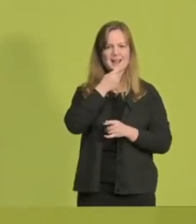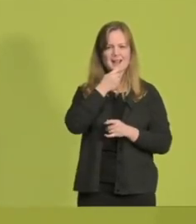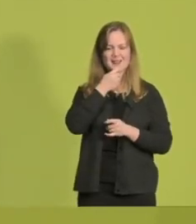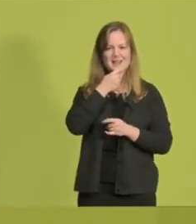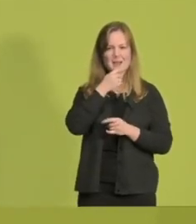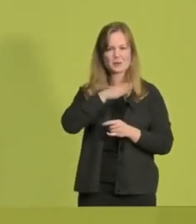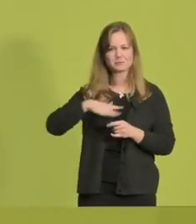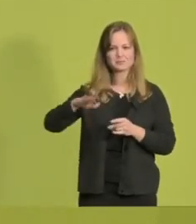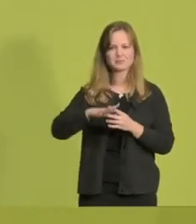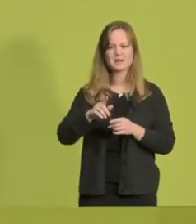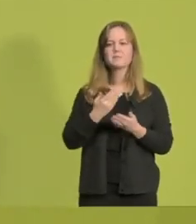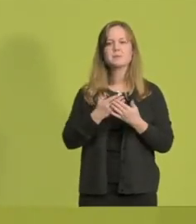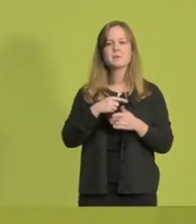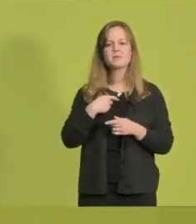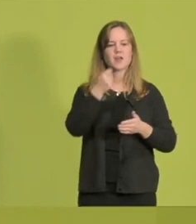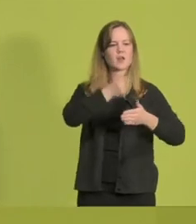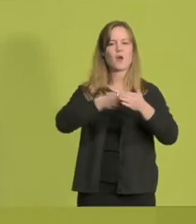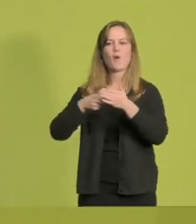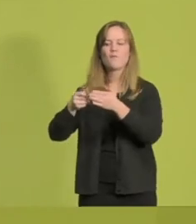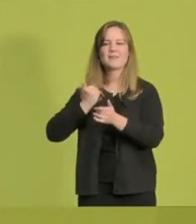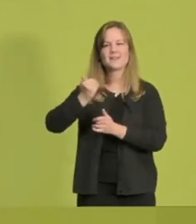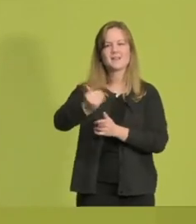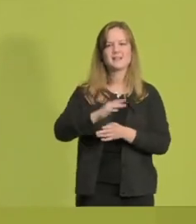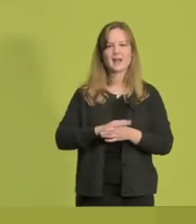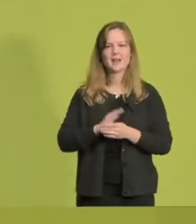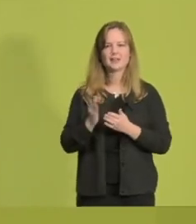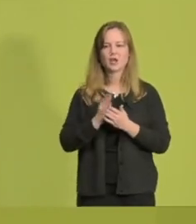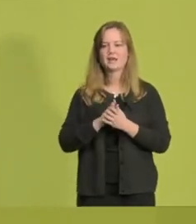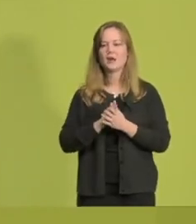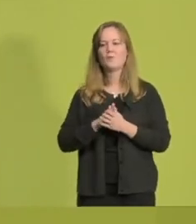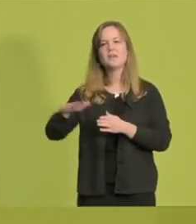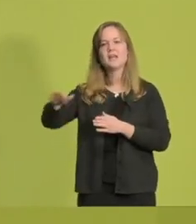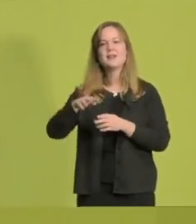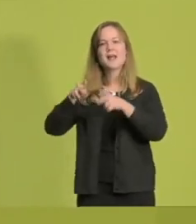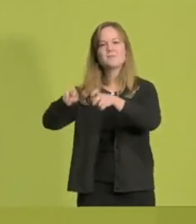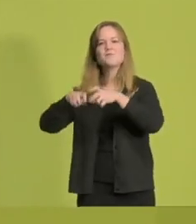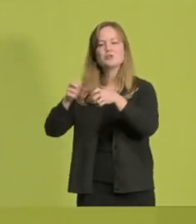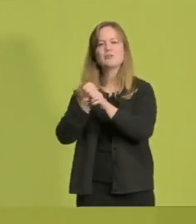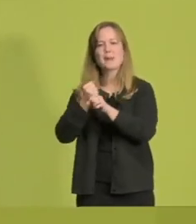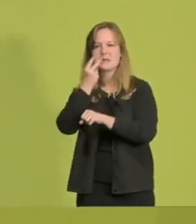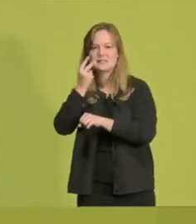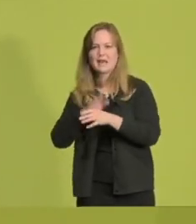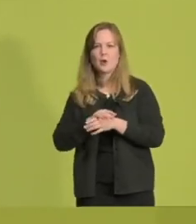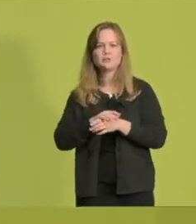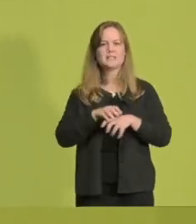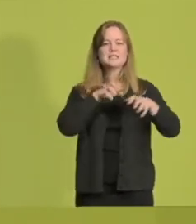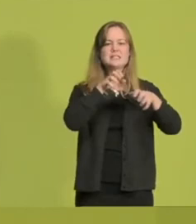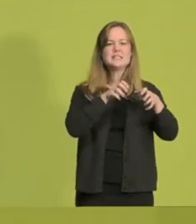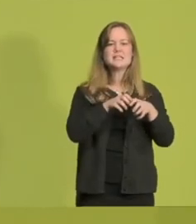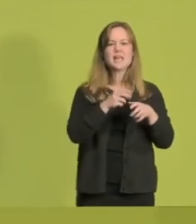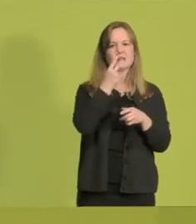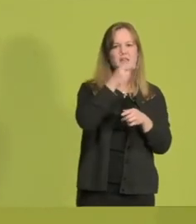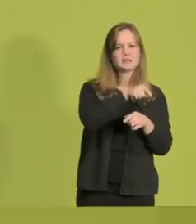was wir jeden Tag kaufen, das entscheidet auch, wie Landwirtschaft arbeitet, wie Landwirtschaft mit Tieren umgeht, wie Landwirtschaft mit